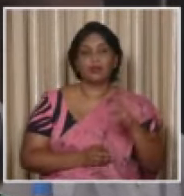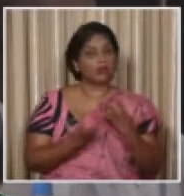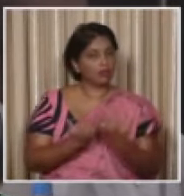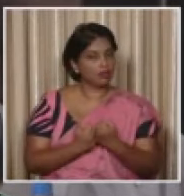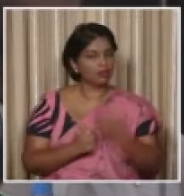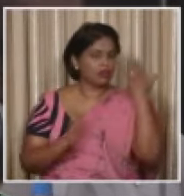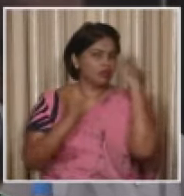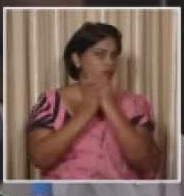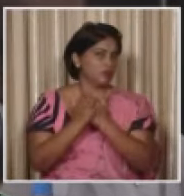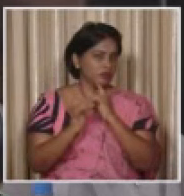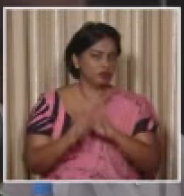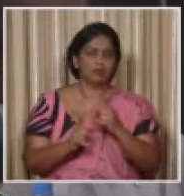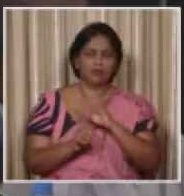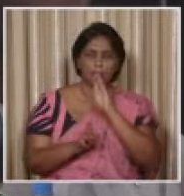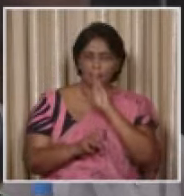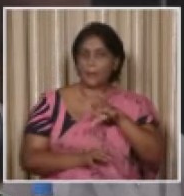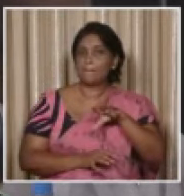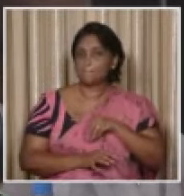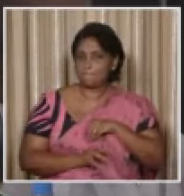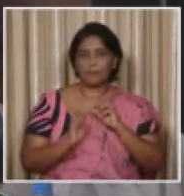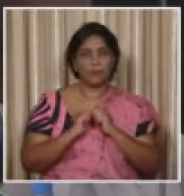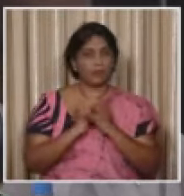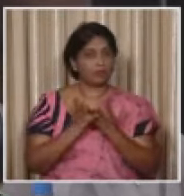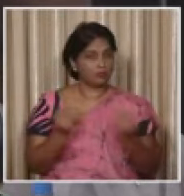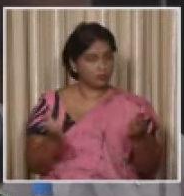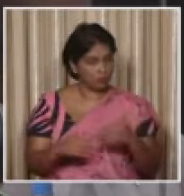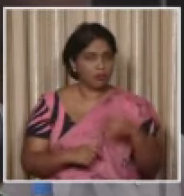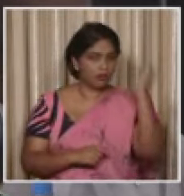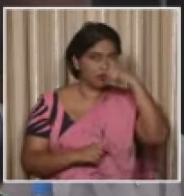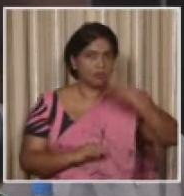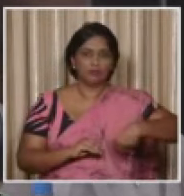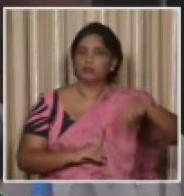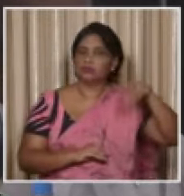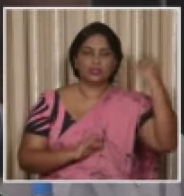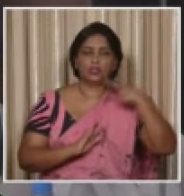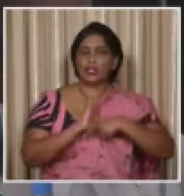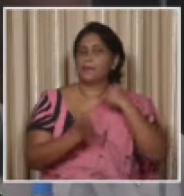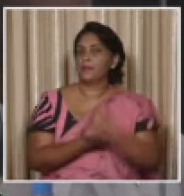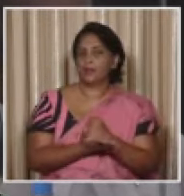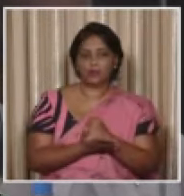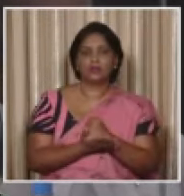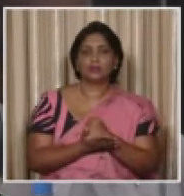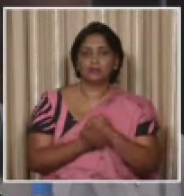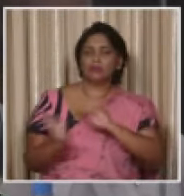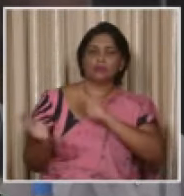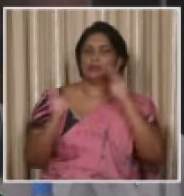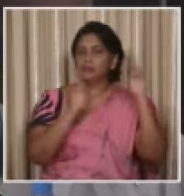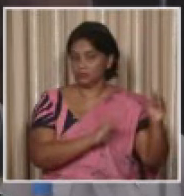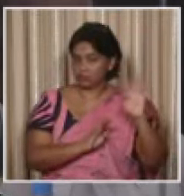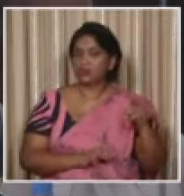ඇති කරුණු මත අන්‍යෝන්‍යව පිළිගත් විසඳුමක් ලැබෙන තුරු වැටුප් වැඩි කිරීම ශ්‍රී ලංකා මහ බැංකුව විසින් කල් දමන